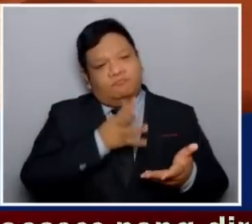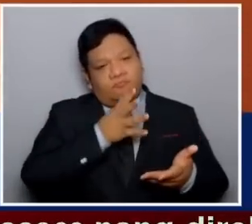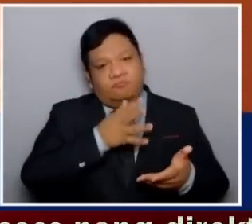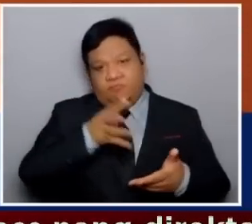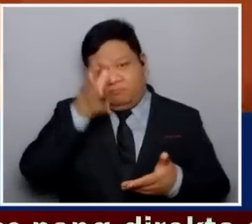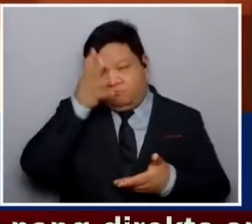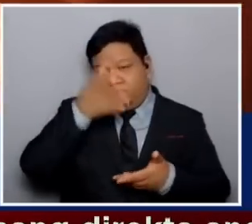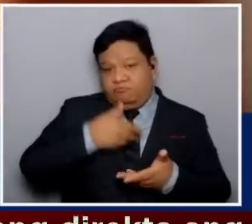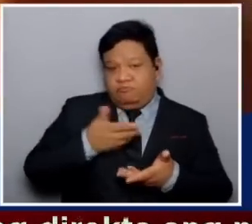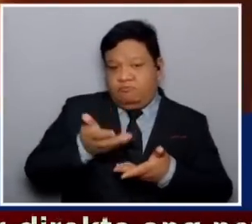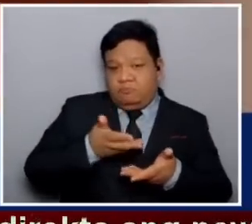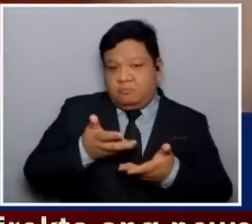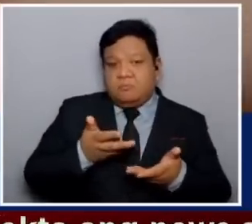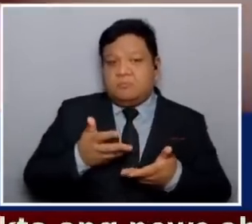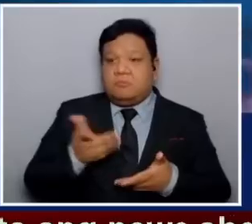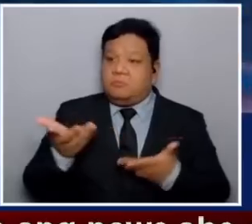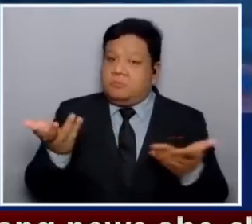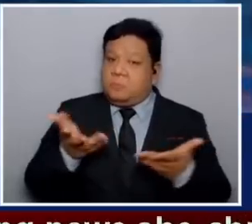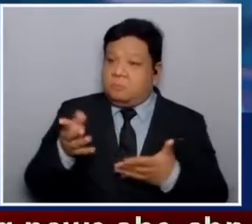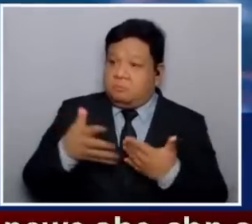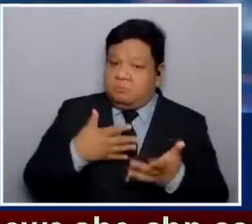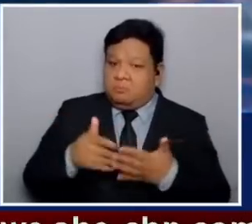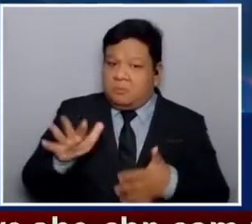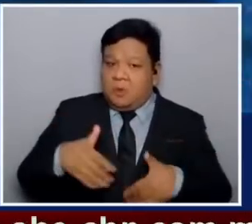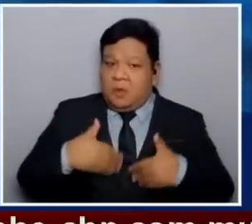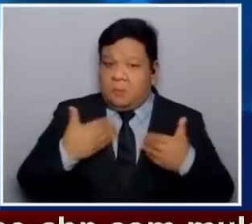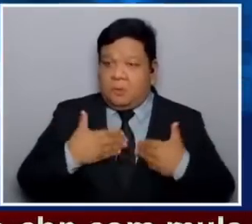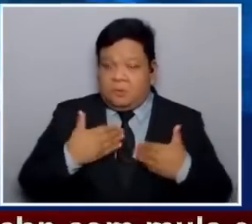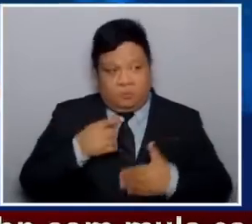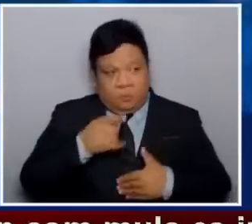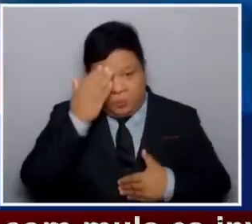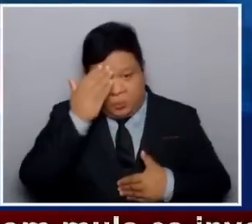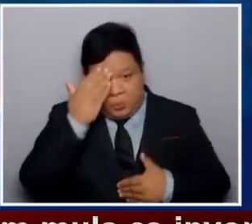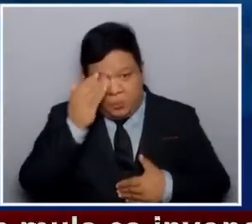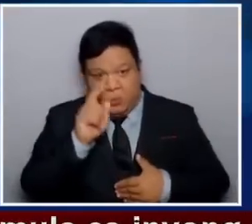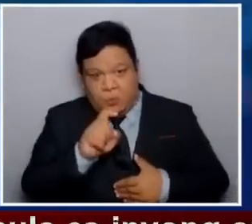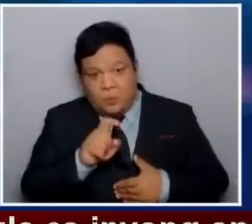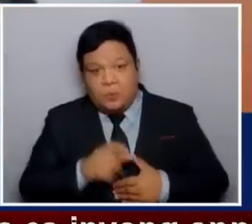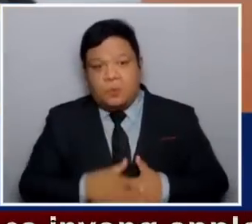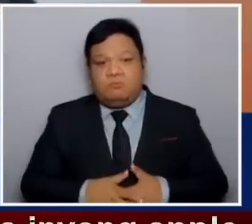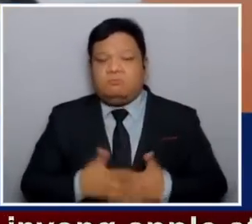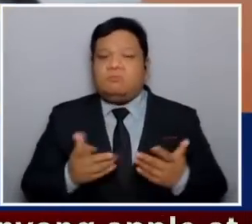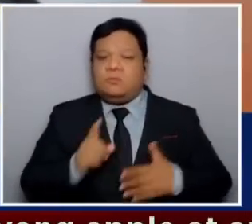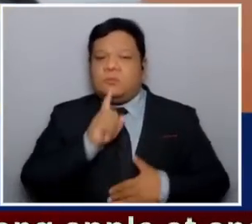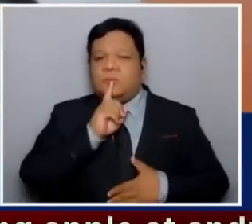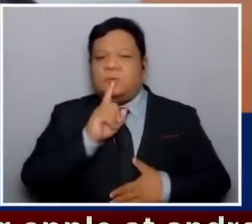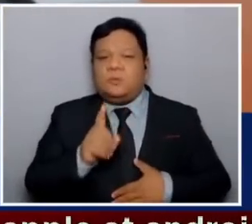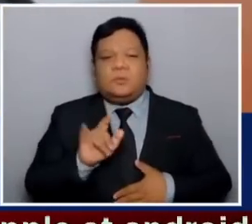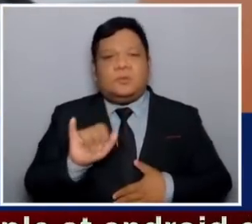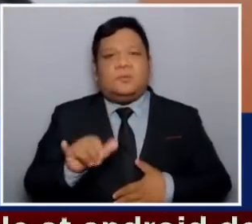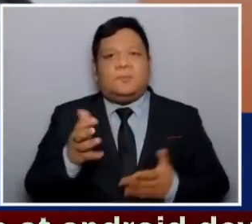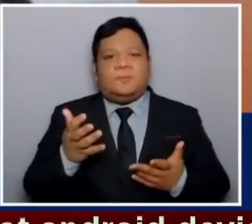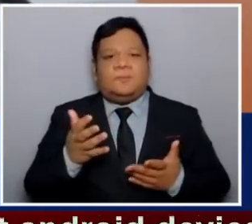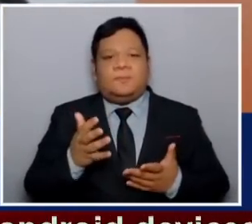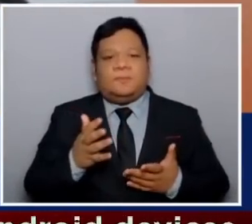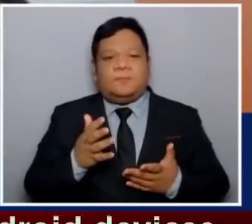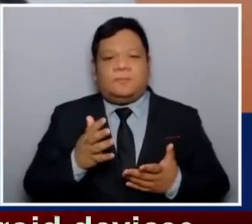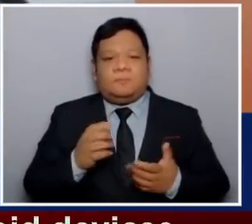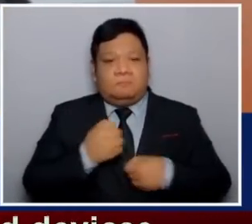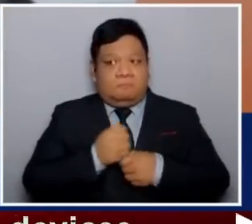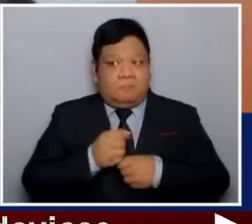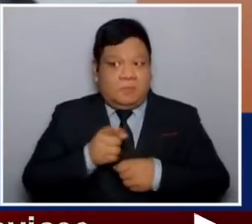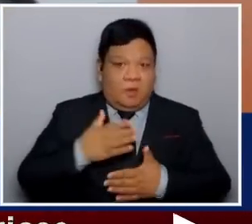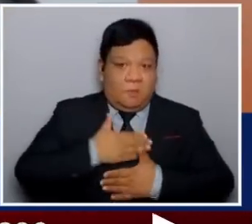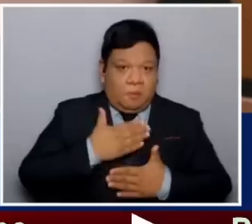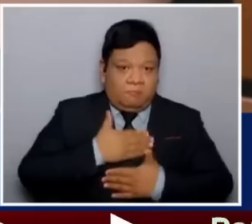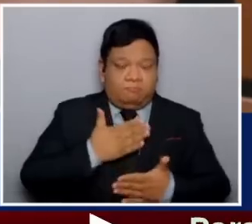lang, kung saan siya happy, but did you know about this? You know, if that's what makes her happy, then we